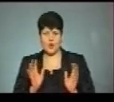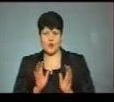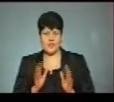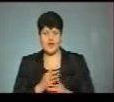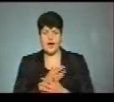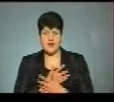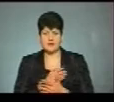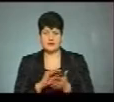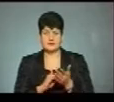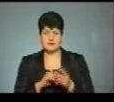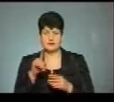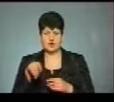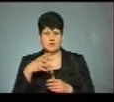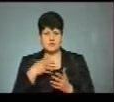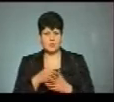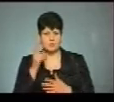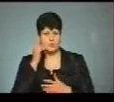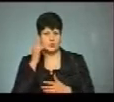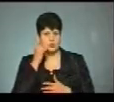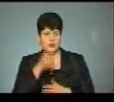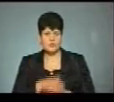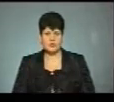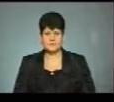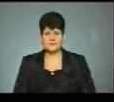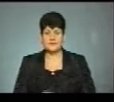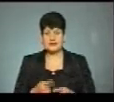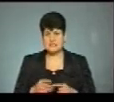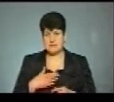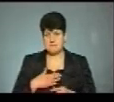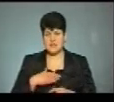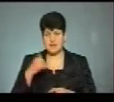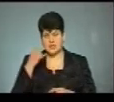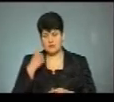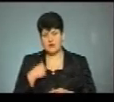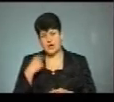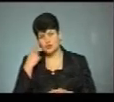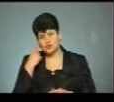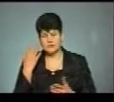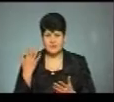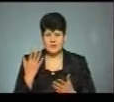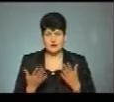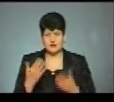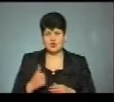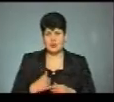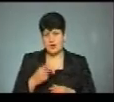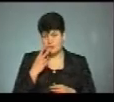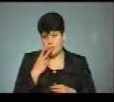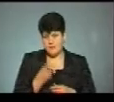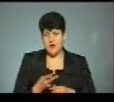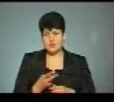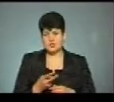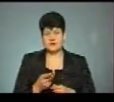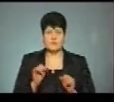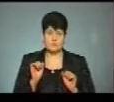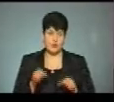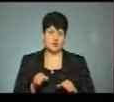малюнку вказав номер свого мобільного телефона. Це мій телефон, я думав, якщо солдат побачить його, він